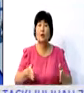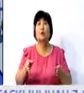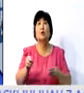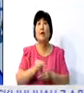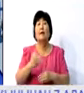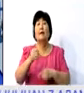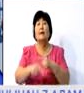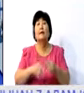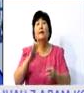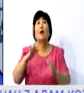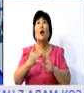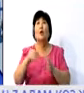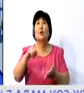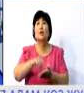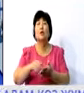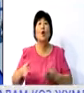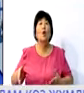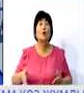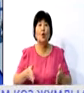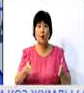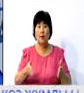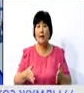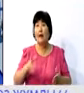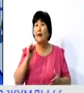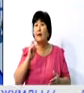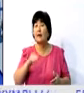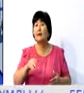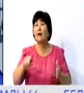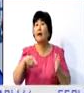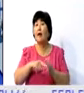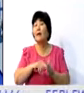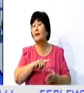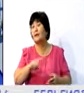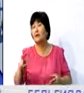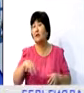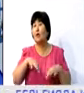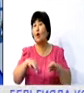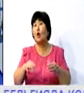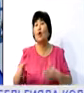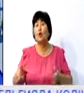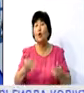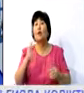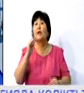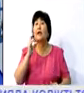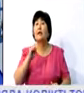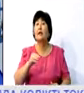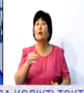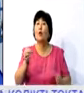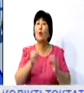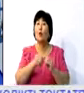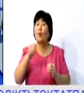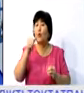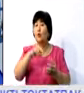Ендігі кезек енді ауылдың ішіндегі жолдар, кент пен қаланың ішіндегі жолдарды. Оған біз кентке 10